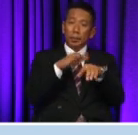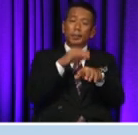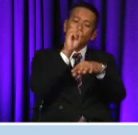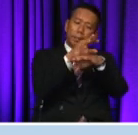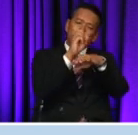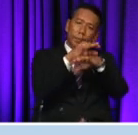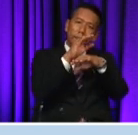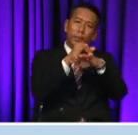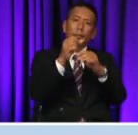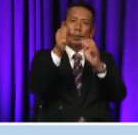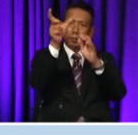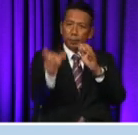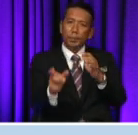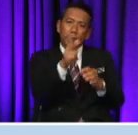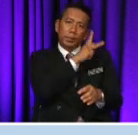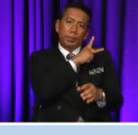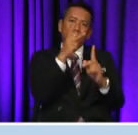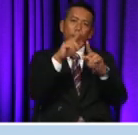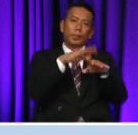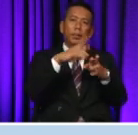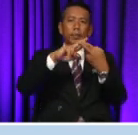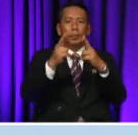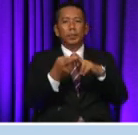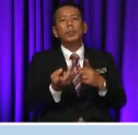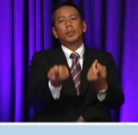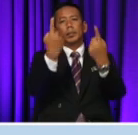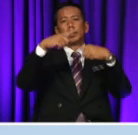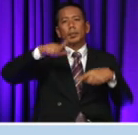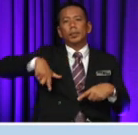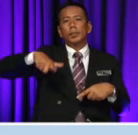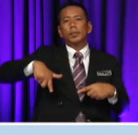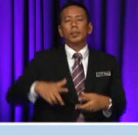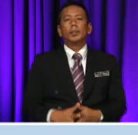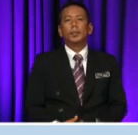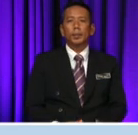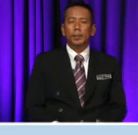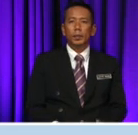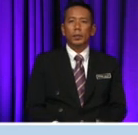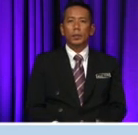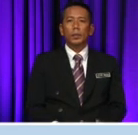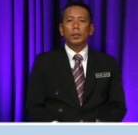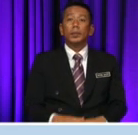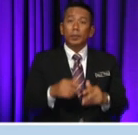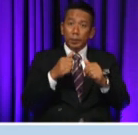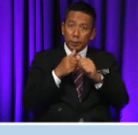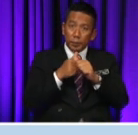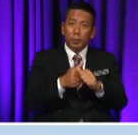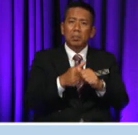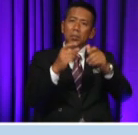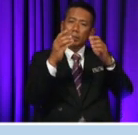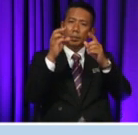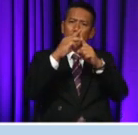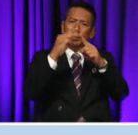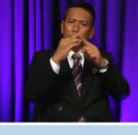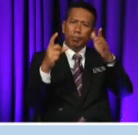oleh seorang ketua kepada Rakan yang datang lewat baik-baik jadi berdasarkan kepada peruntukan markah tadi ada